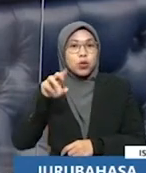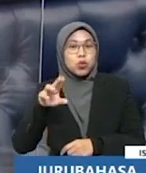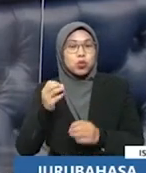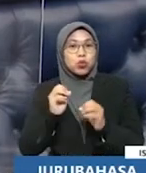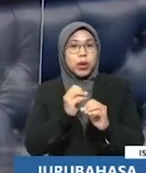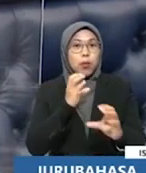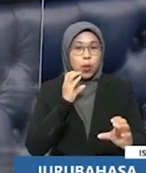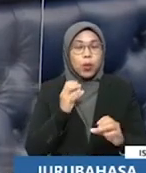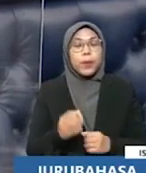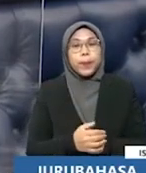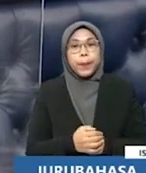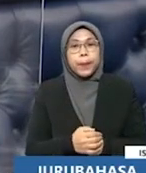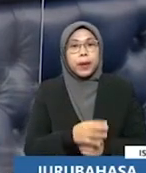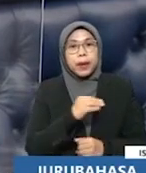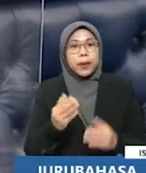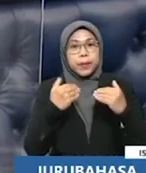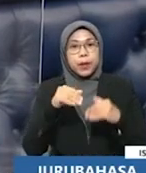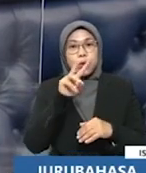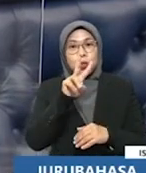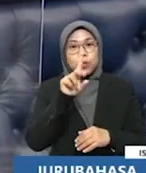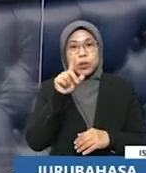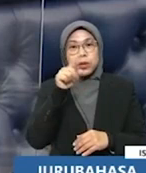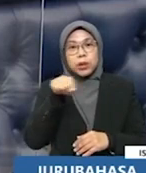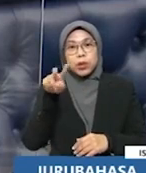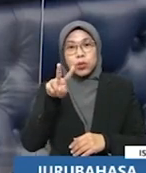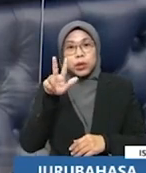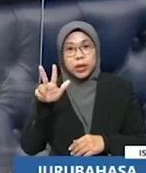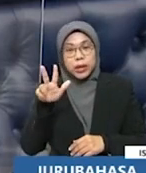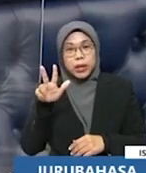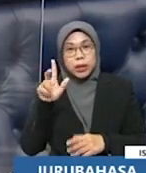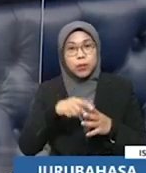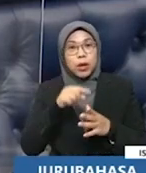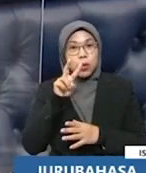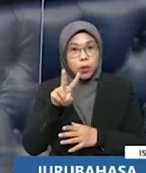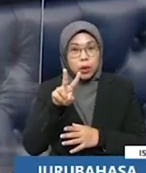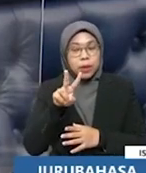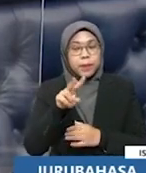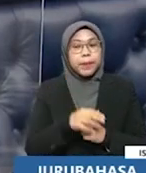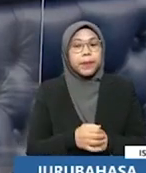Sungai Buloh dan seterusnya 21 23 Februari